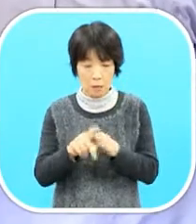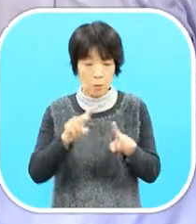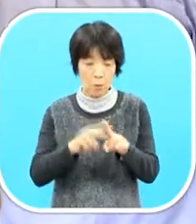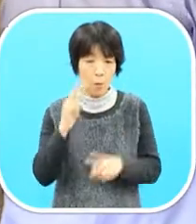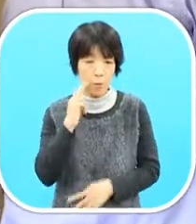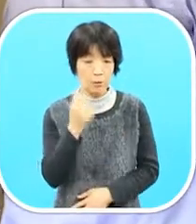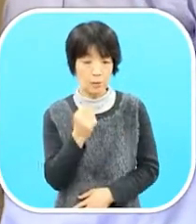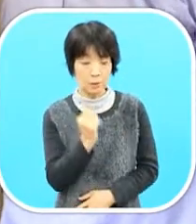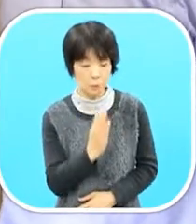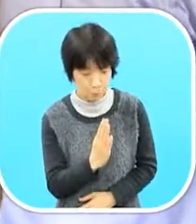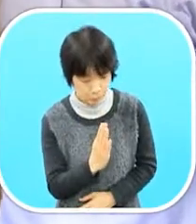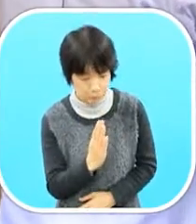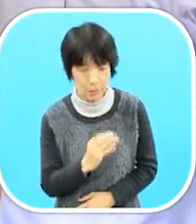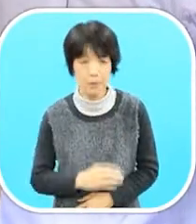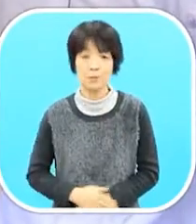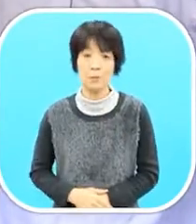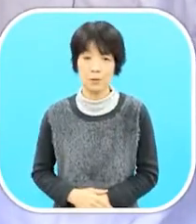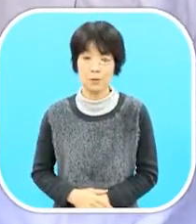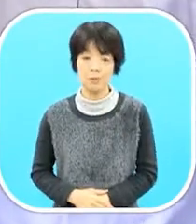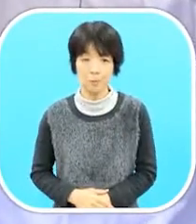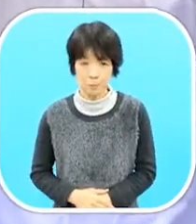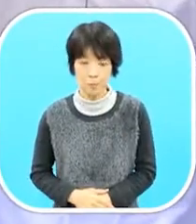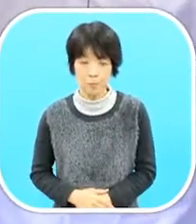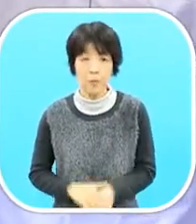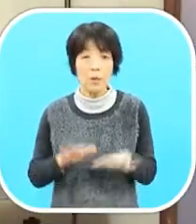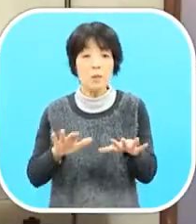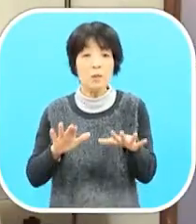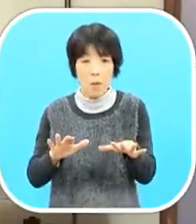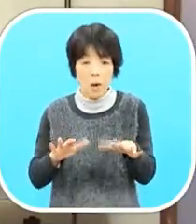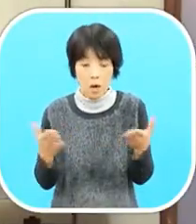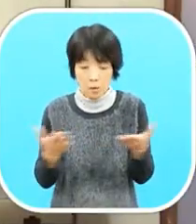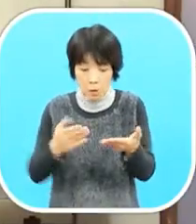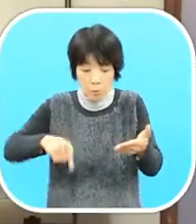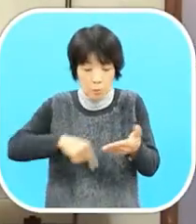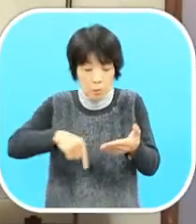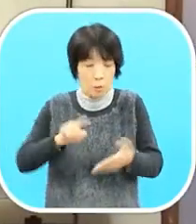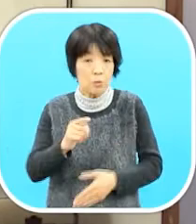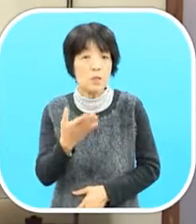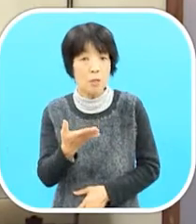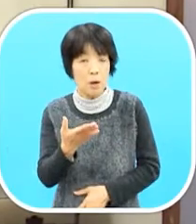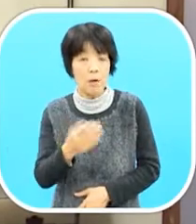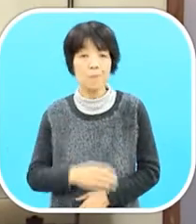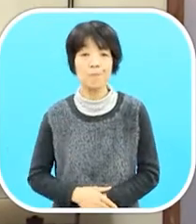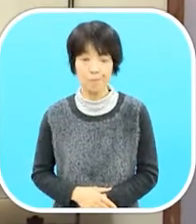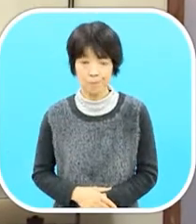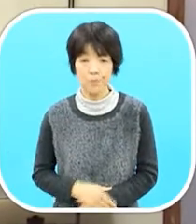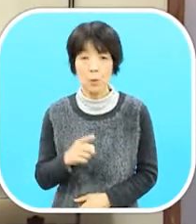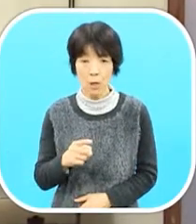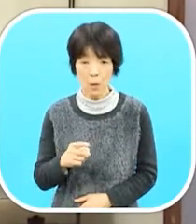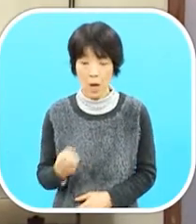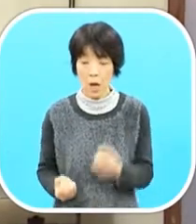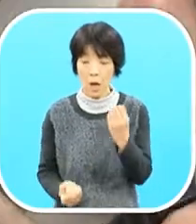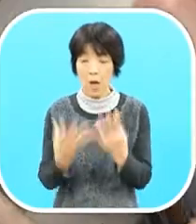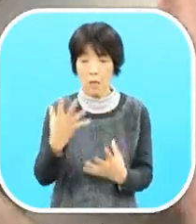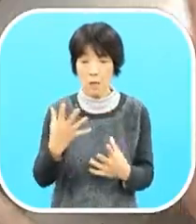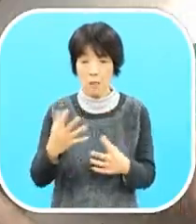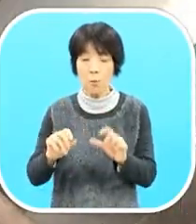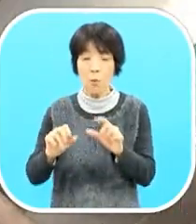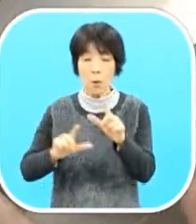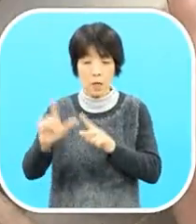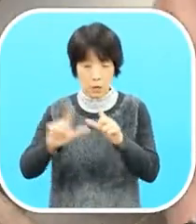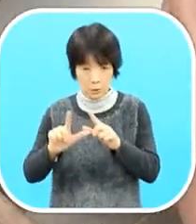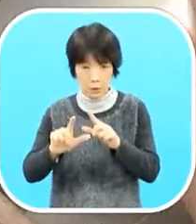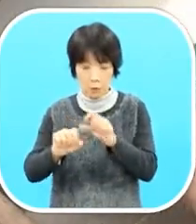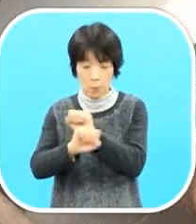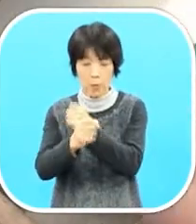くお願いします。 よろしくお願いします。 小松さん、今どんな作業をしているところなんですか。 これ花火の形を決定するための仕込みと呼